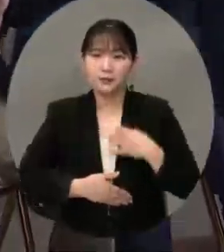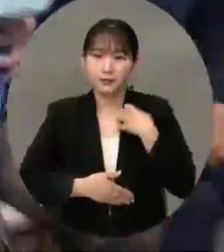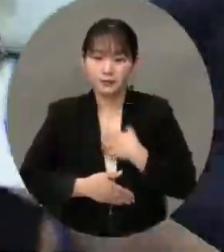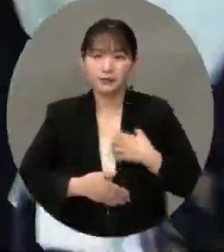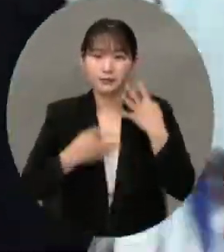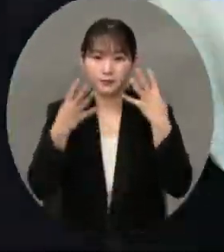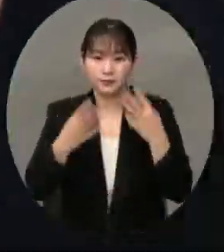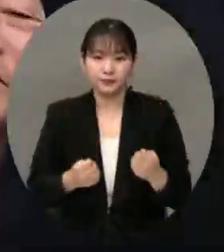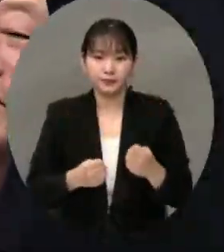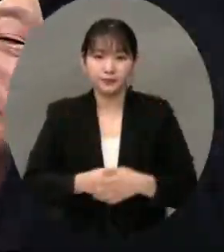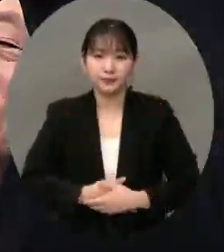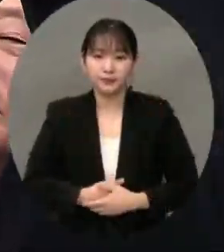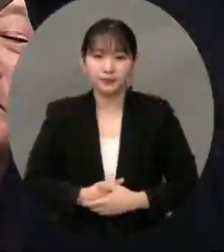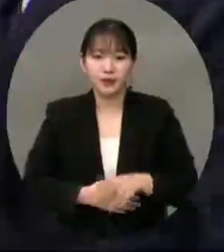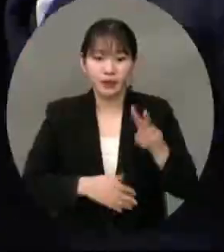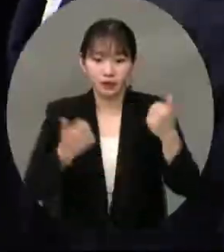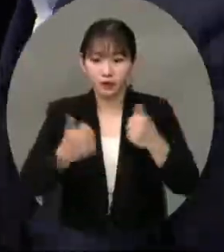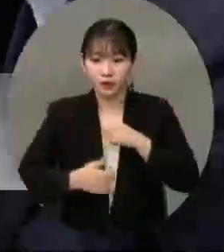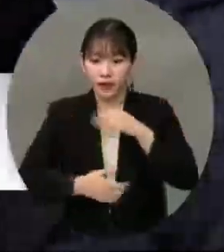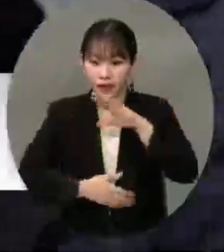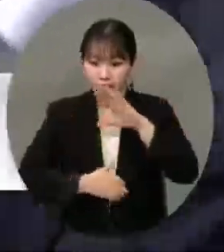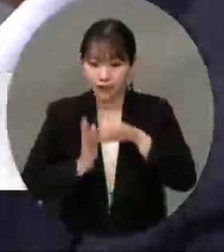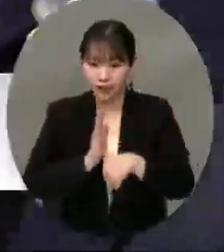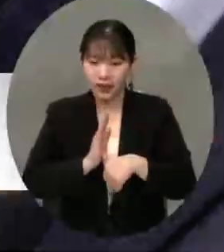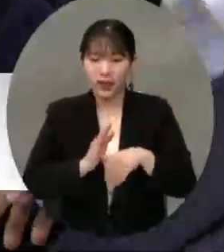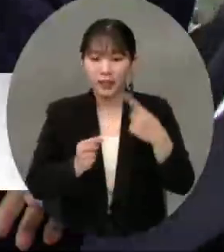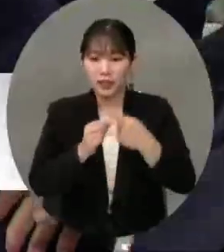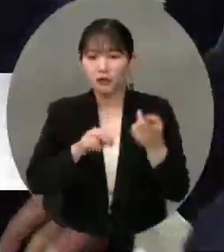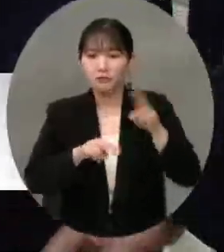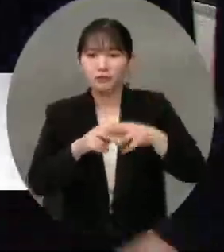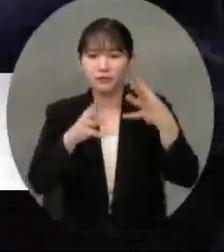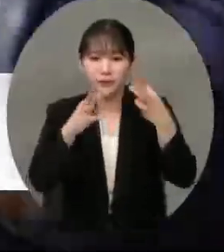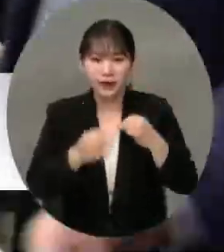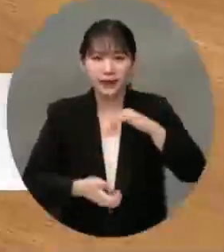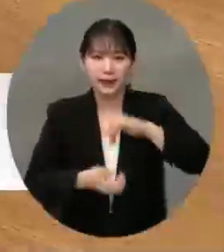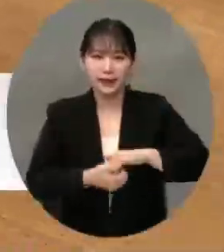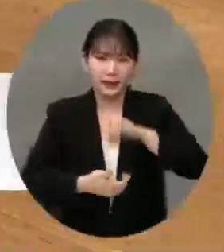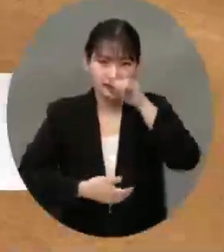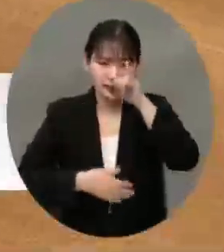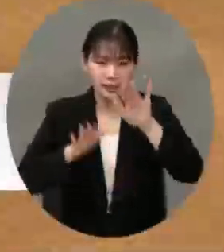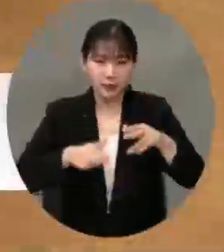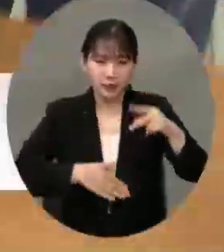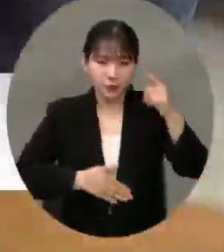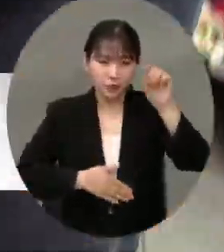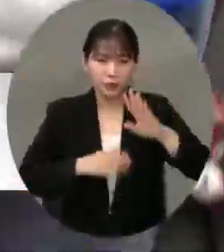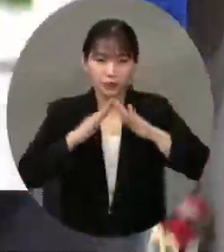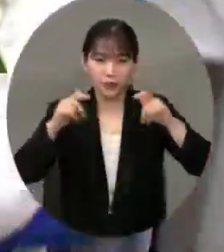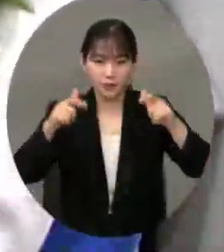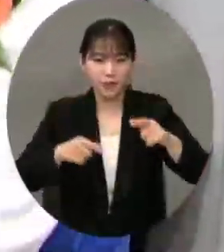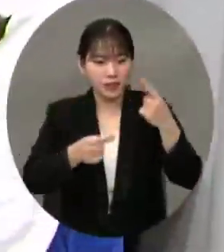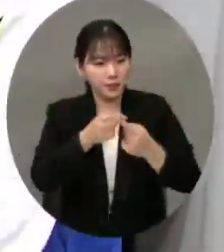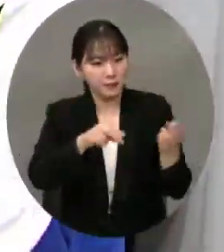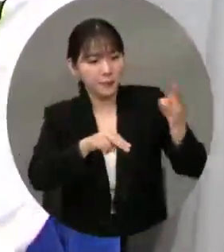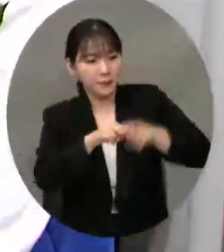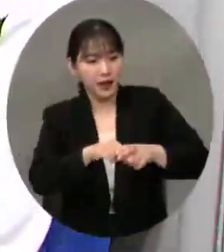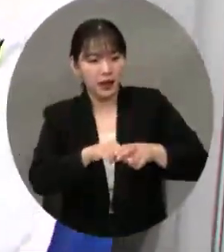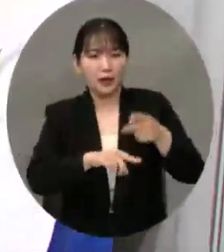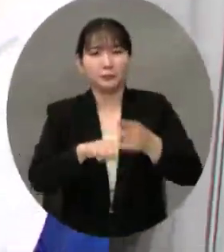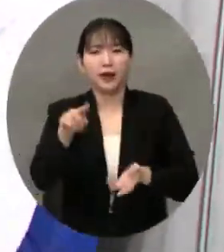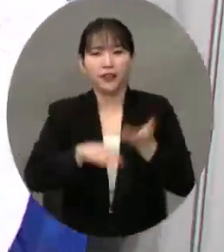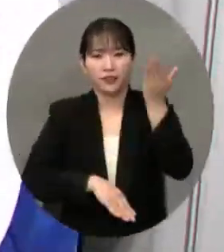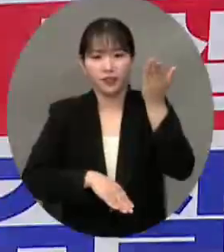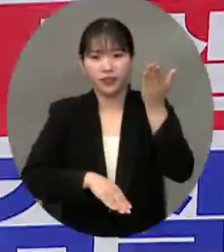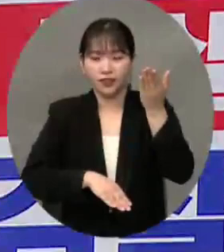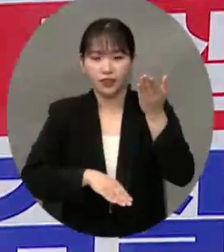적지 않습니다. 21대 국회에서도 초선 의원이 많아 한계가 있었는데 이번에도 광주 전남 초선 의원은 절반이 훨씬